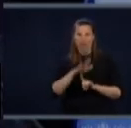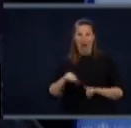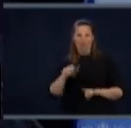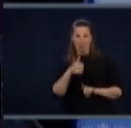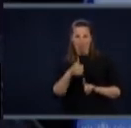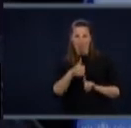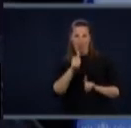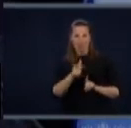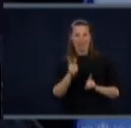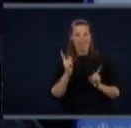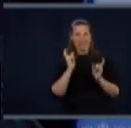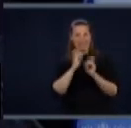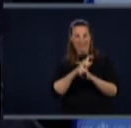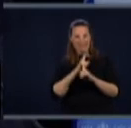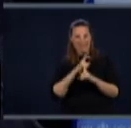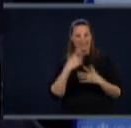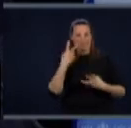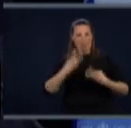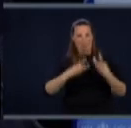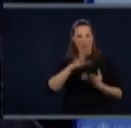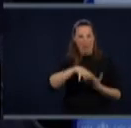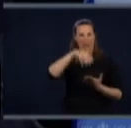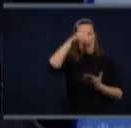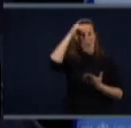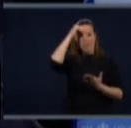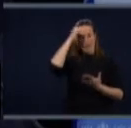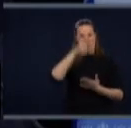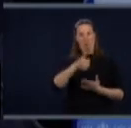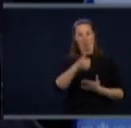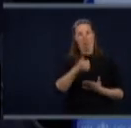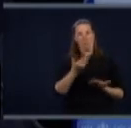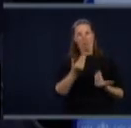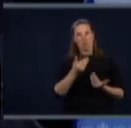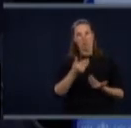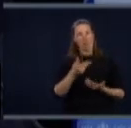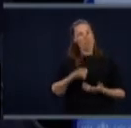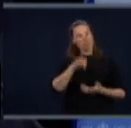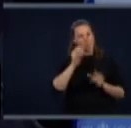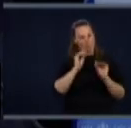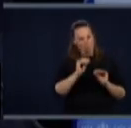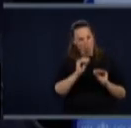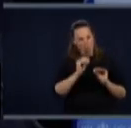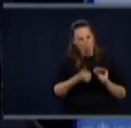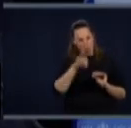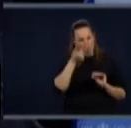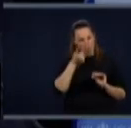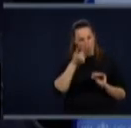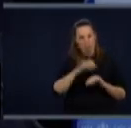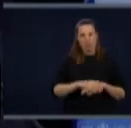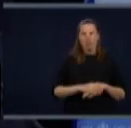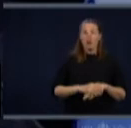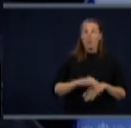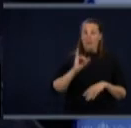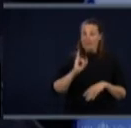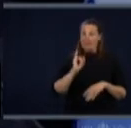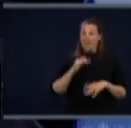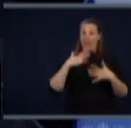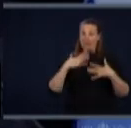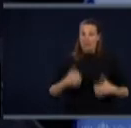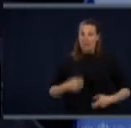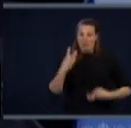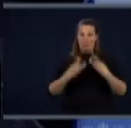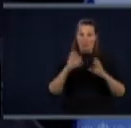certaines conditions qui nécessitent un plus grand encadrement pédagogique, on évite, si les gens n'ont pas de problèmes de santé, à